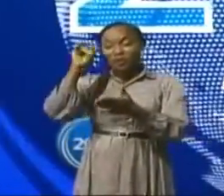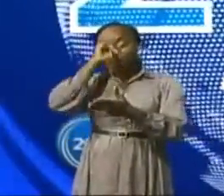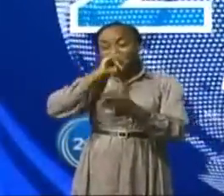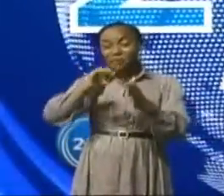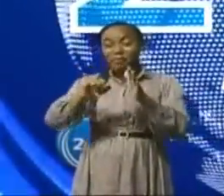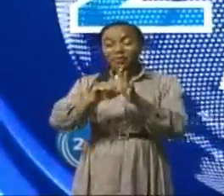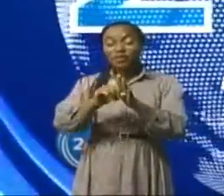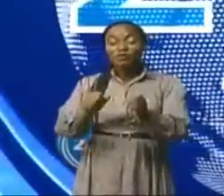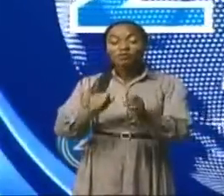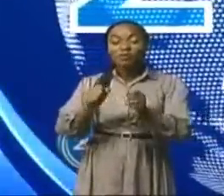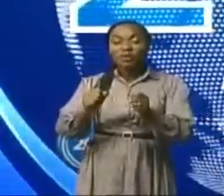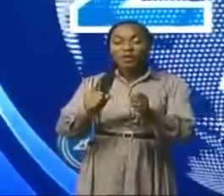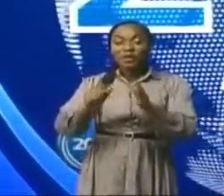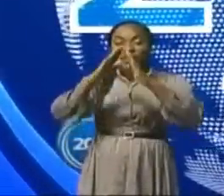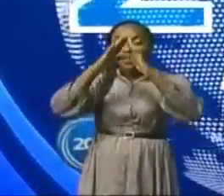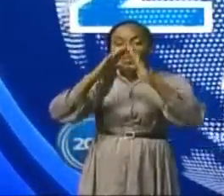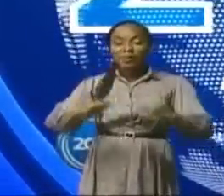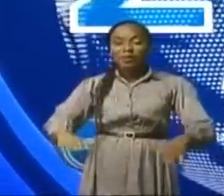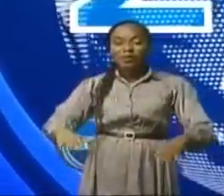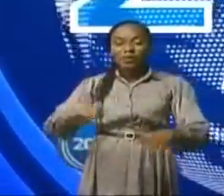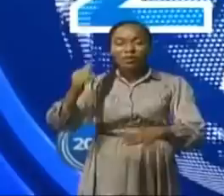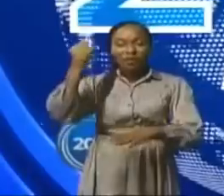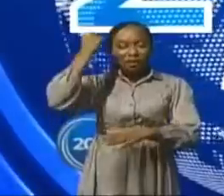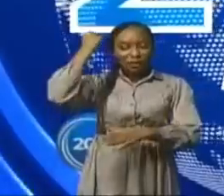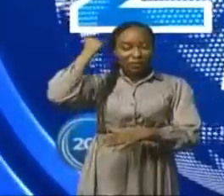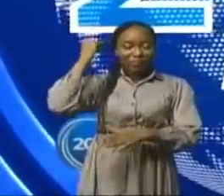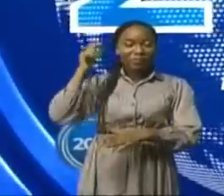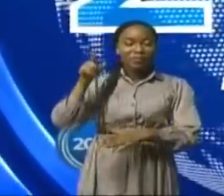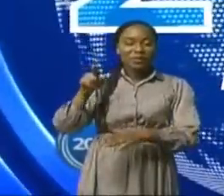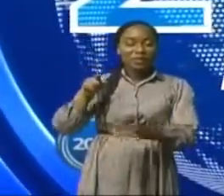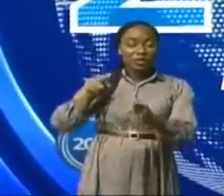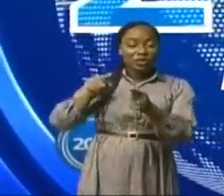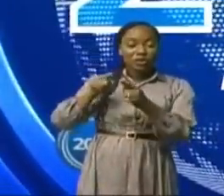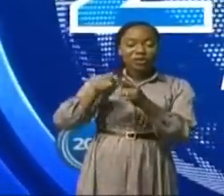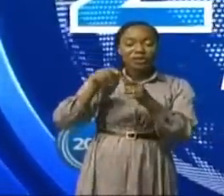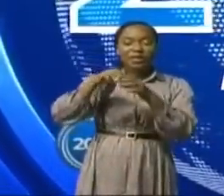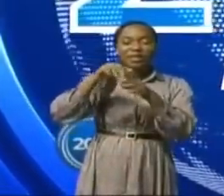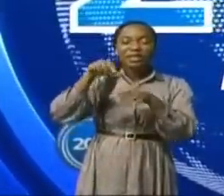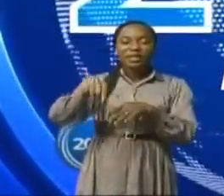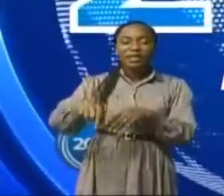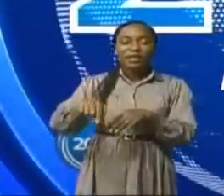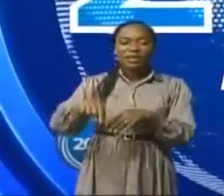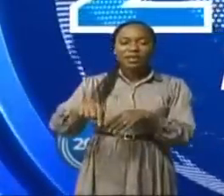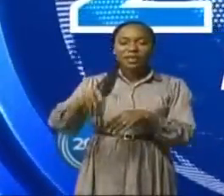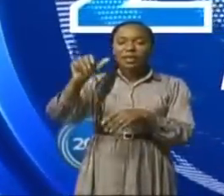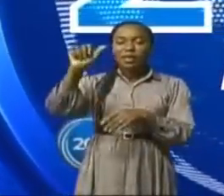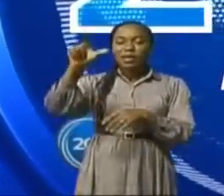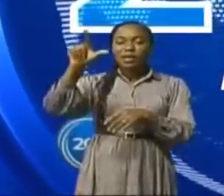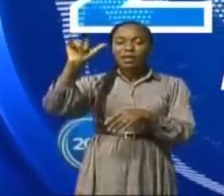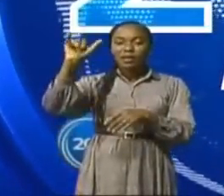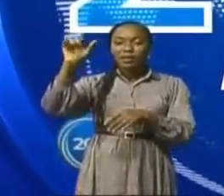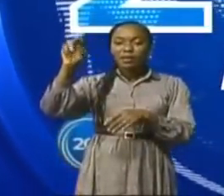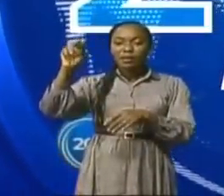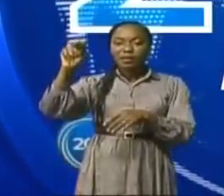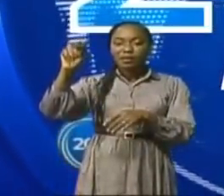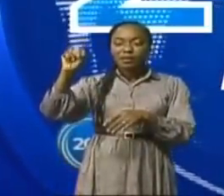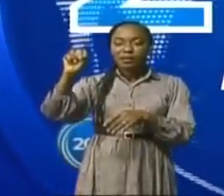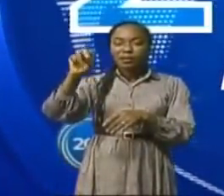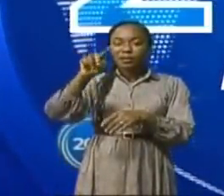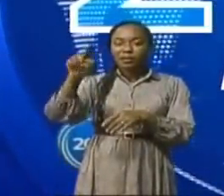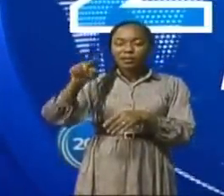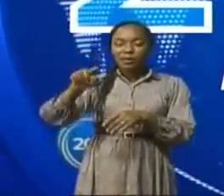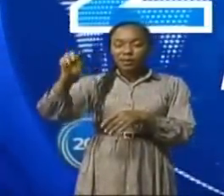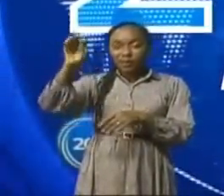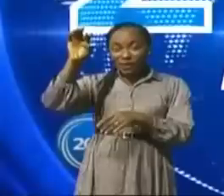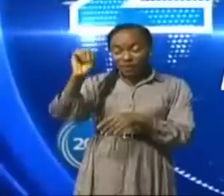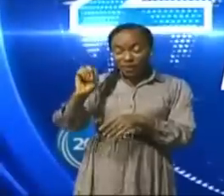de Patrice Emery Lumumba qui se trouve en ruine. Elle est située au quartier Aliré. C'est dans cette ville que de Kisangani